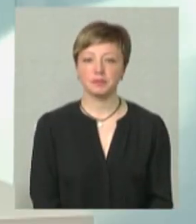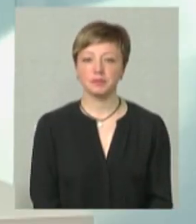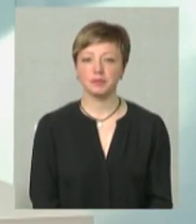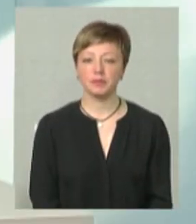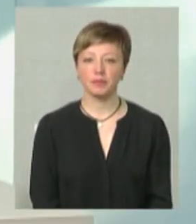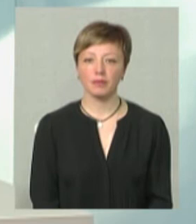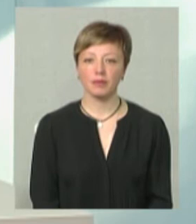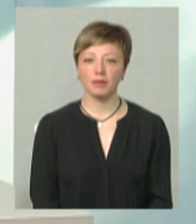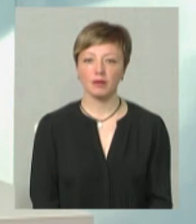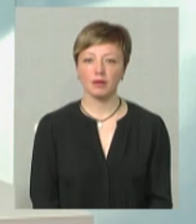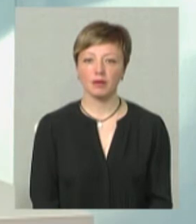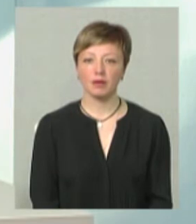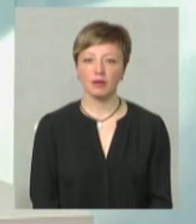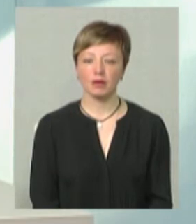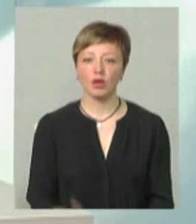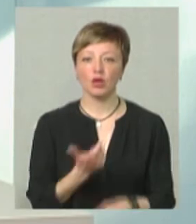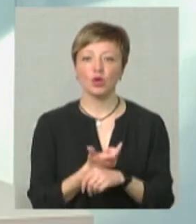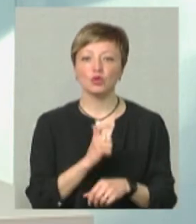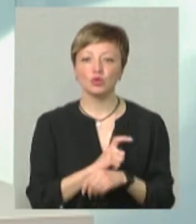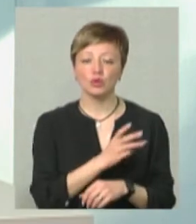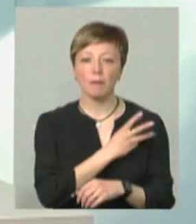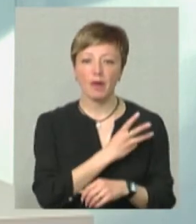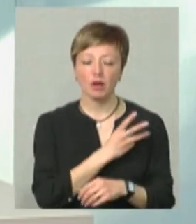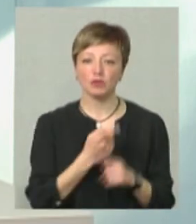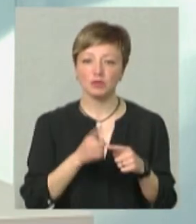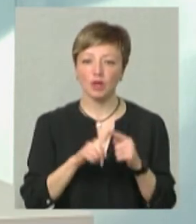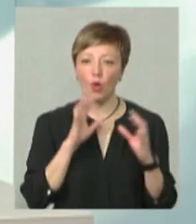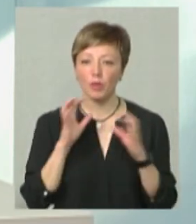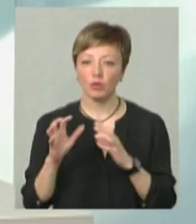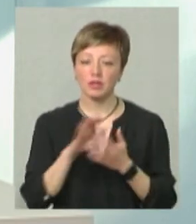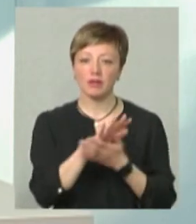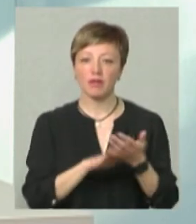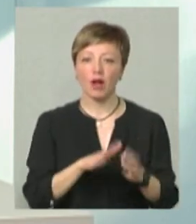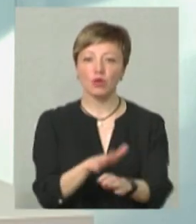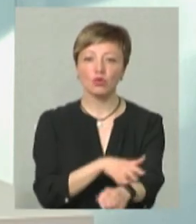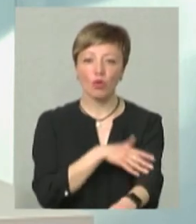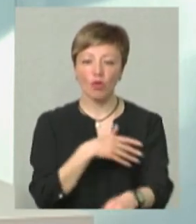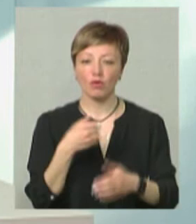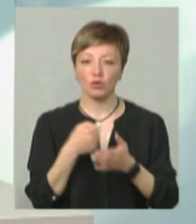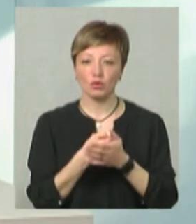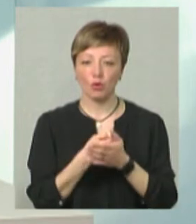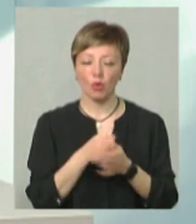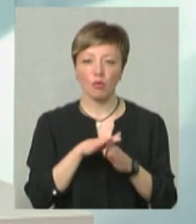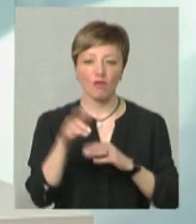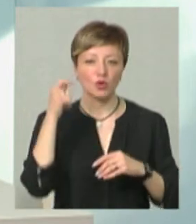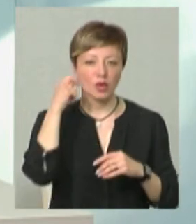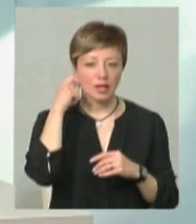скажімо, дуже бажано, щоб це опікунство тривало довго, навіть так, до